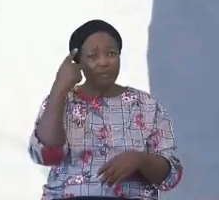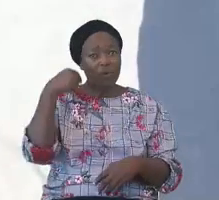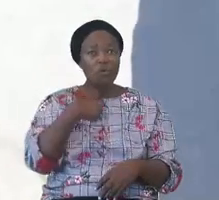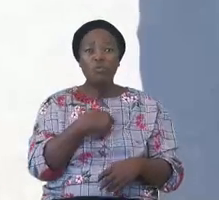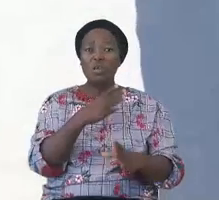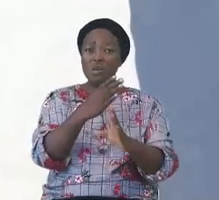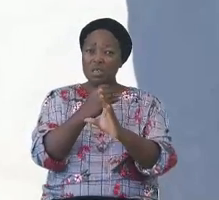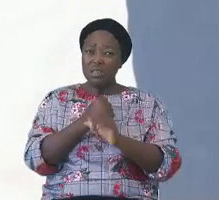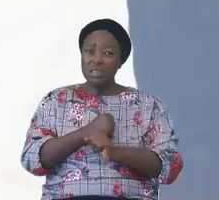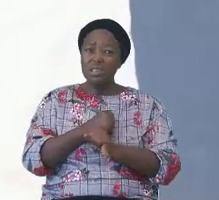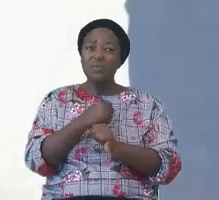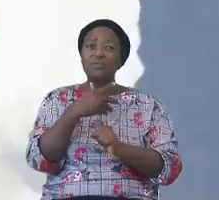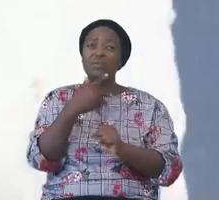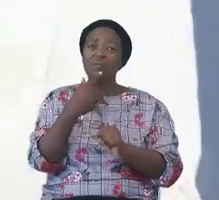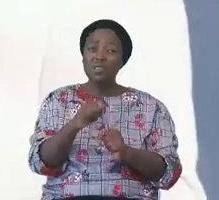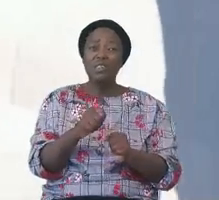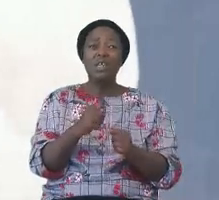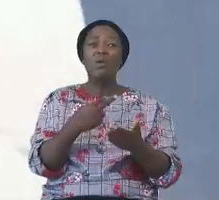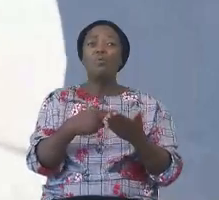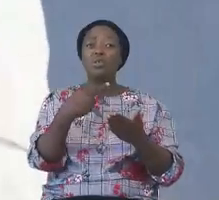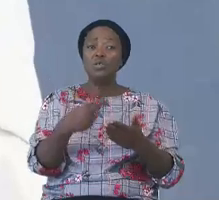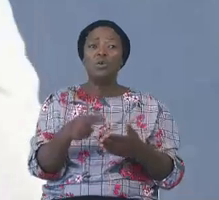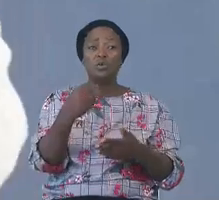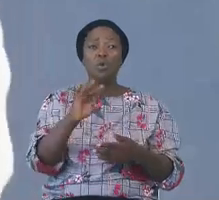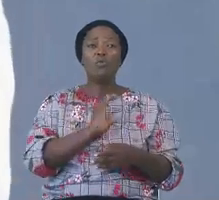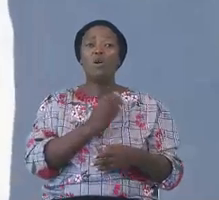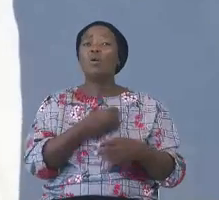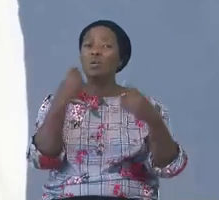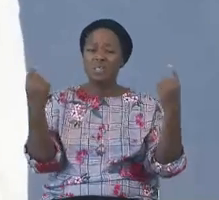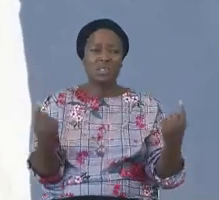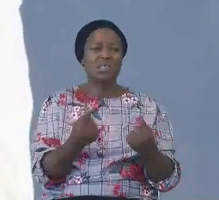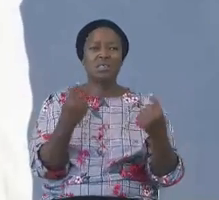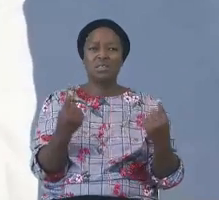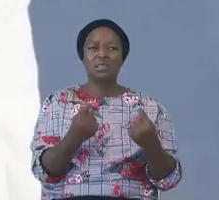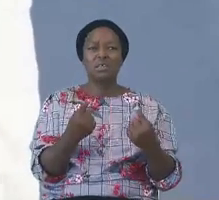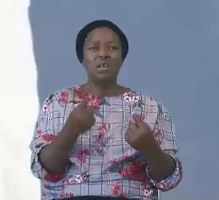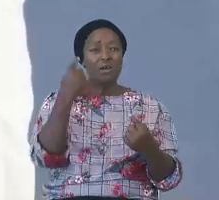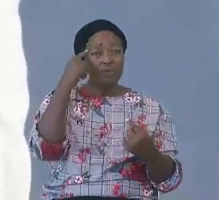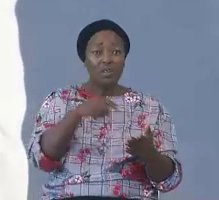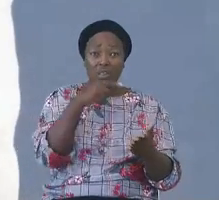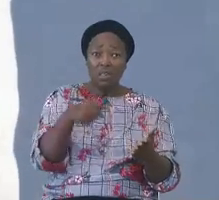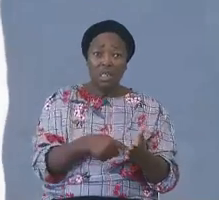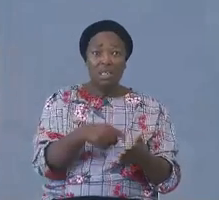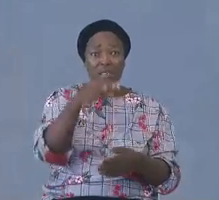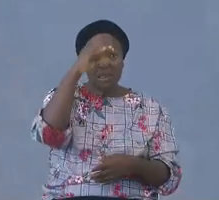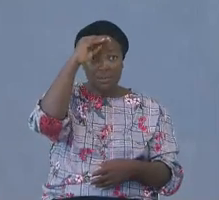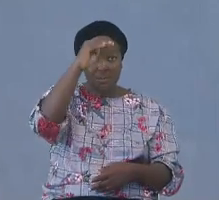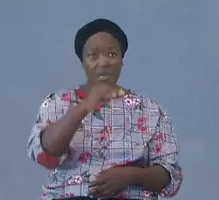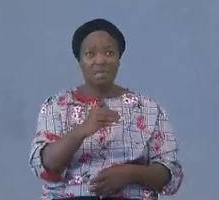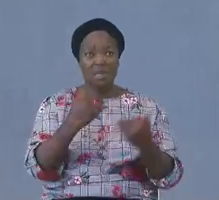Verset 41, pour nous, c'est justice, car nous recevons ce qu'ont mérité nos crimes.